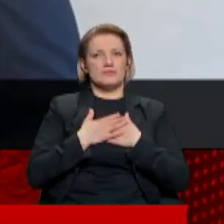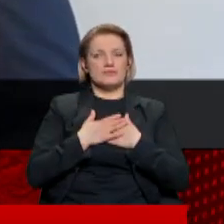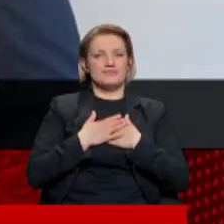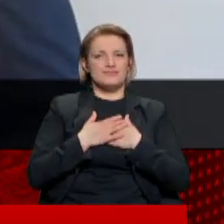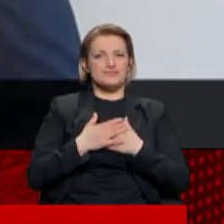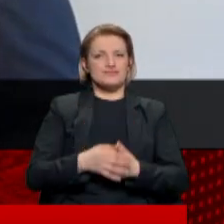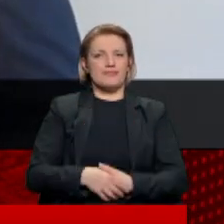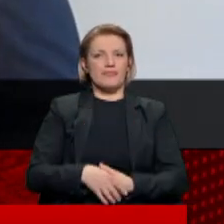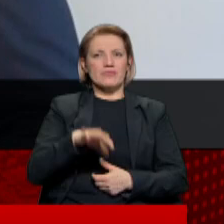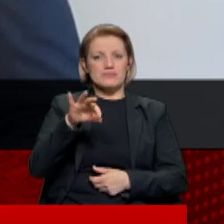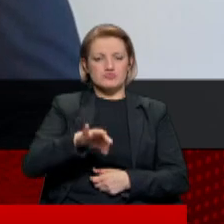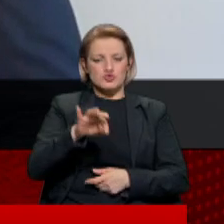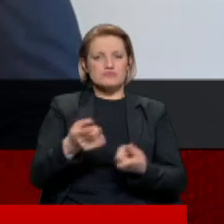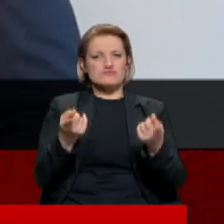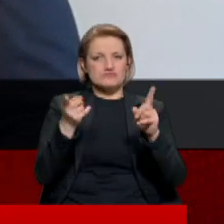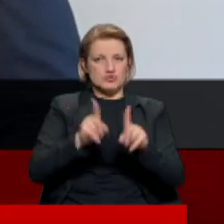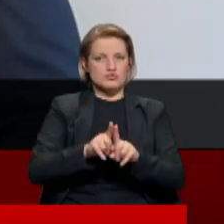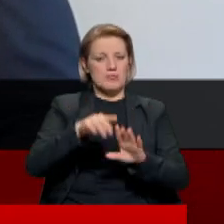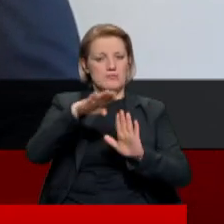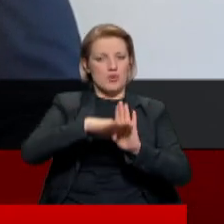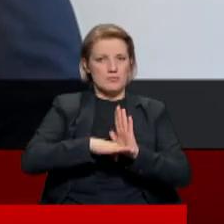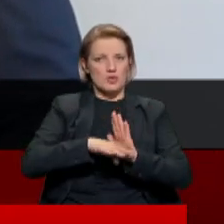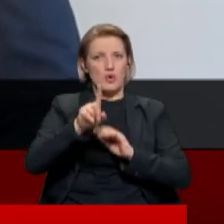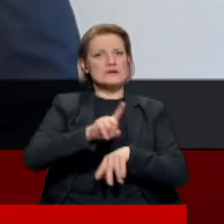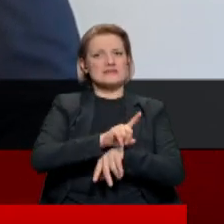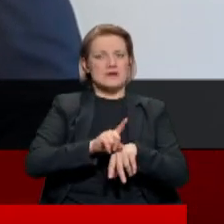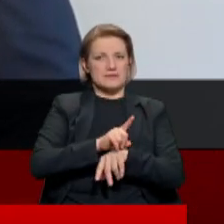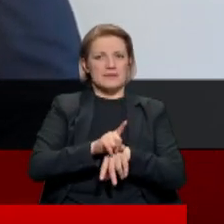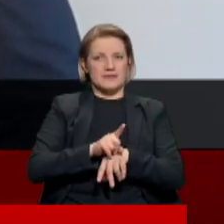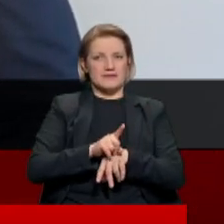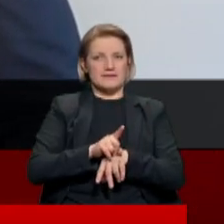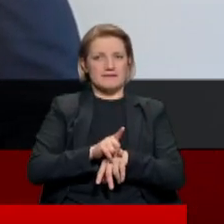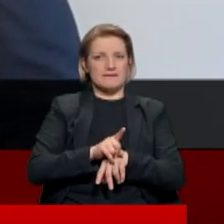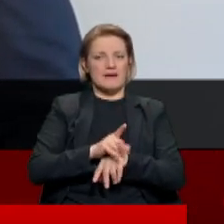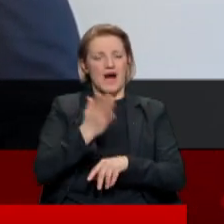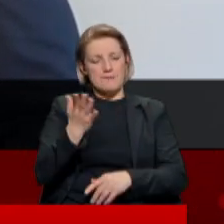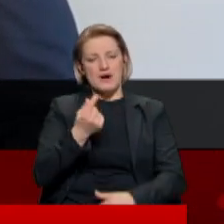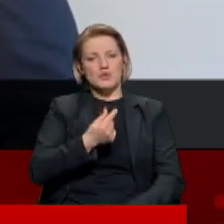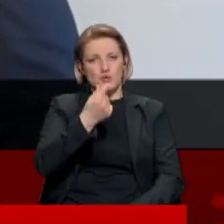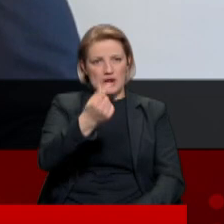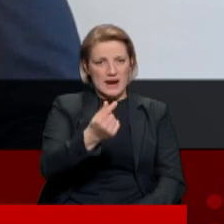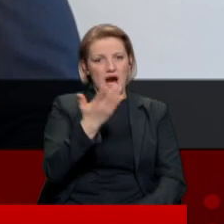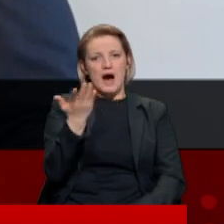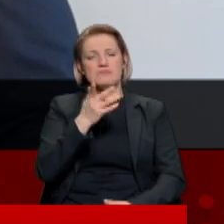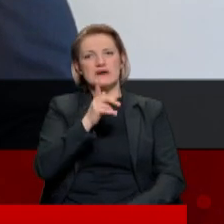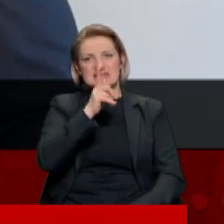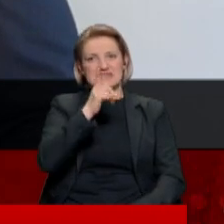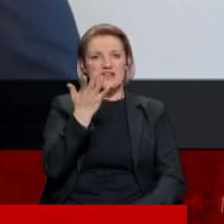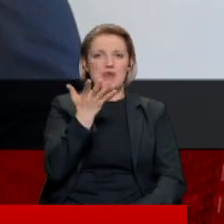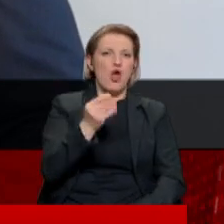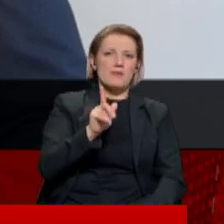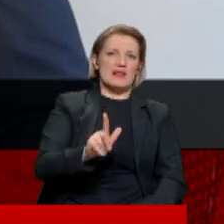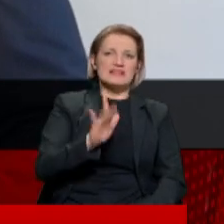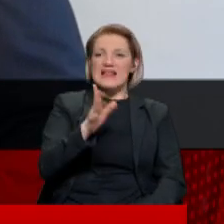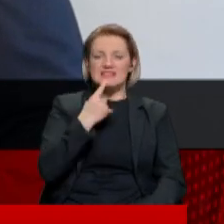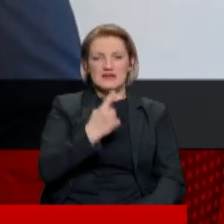istemesini, efendim, şunu bunu yani. Bugünkü buluşmamızın, yayınımızın o zaman ama uyarısı, ama çağrısı ne olmalı?